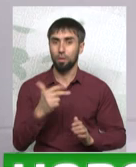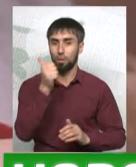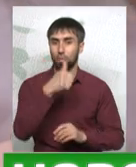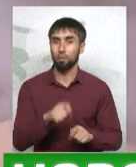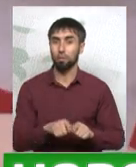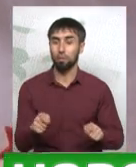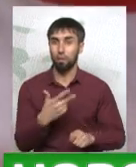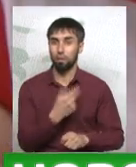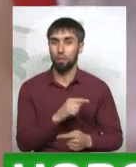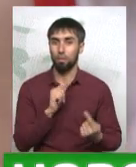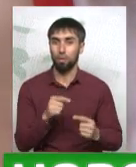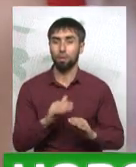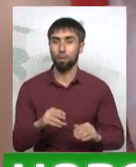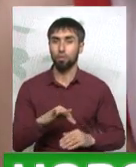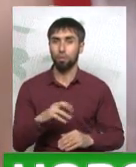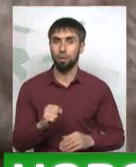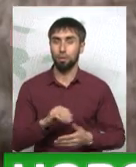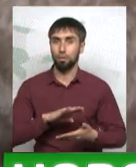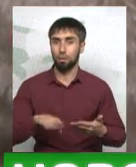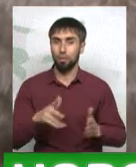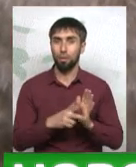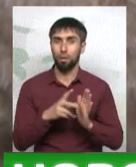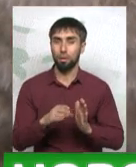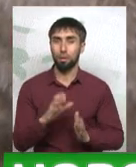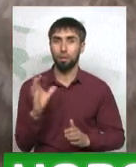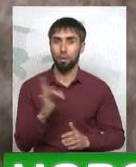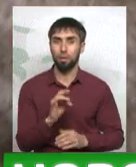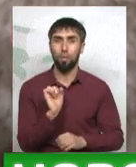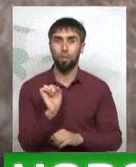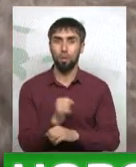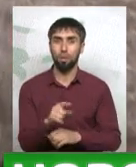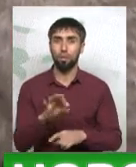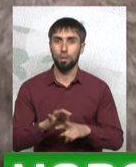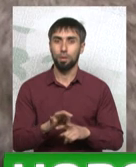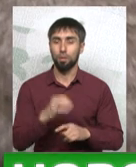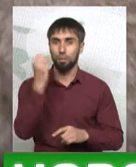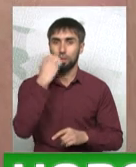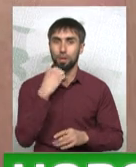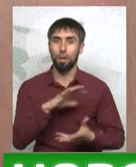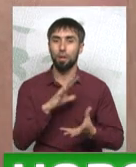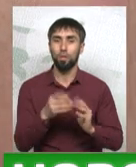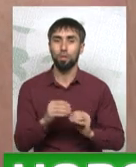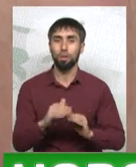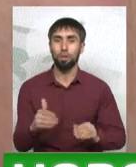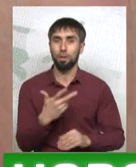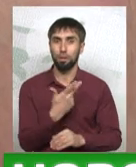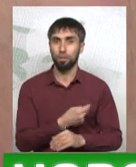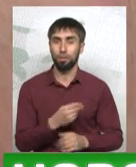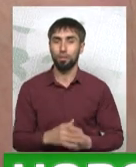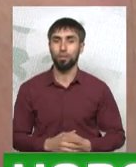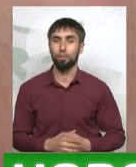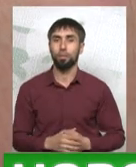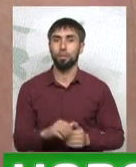создали вакцину против детской чумы, а спустя 8 лет СССР победил эту болезнь благодаря всеобщей детской прививочной